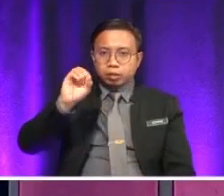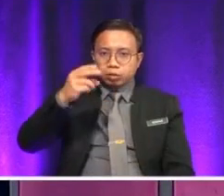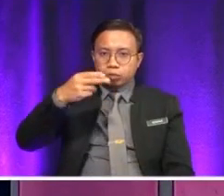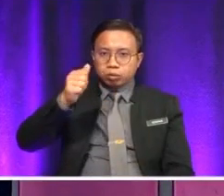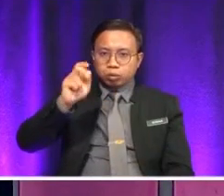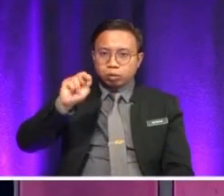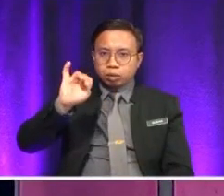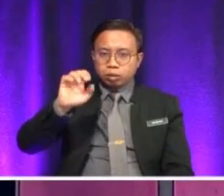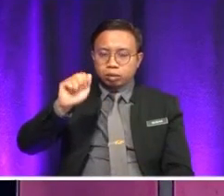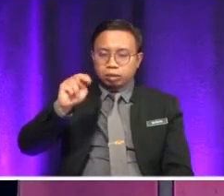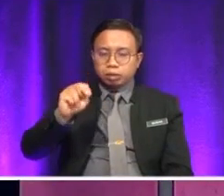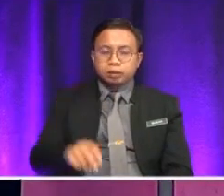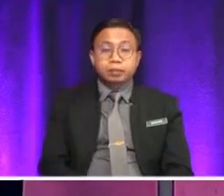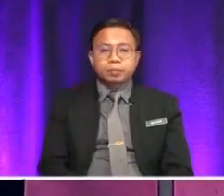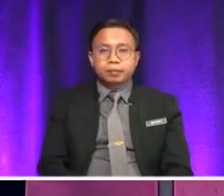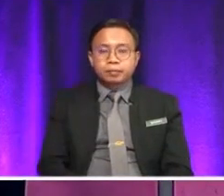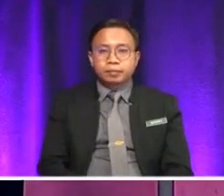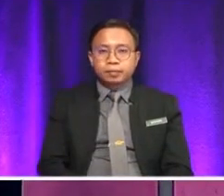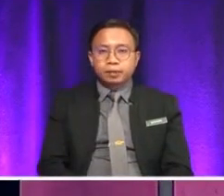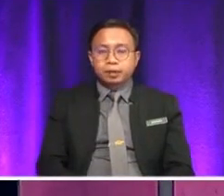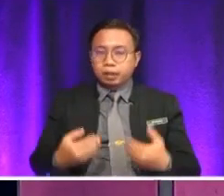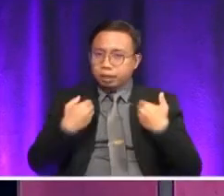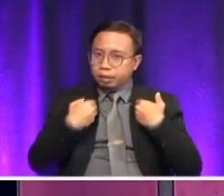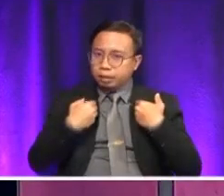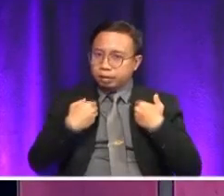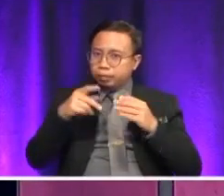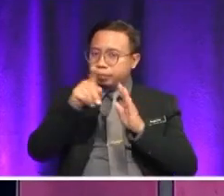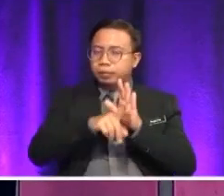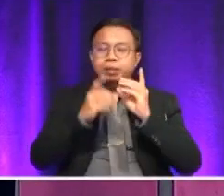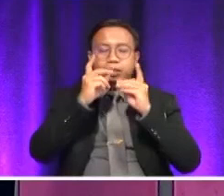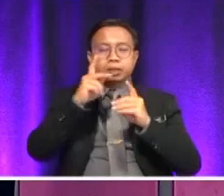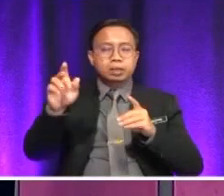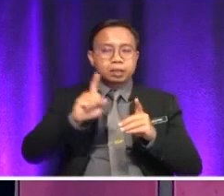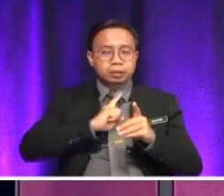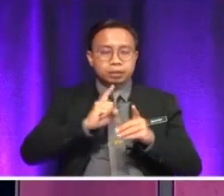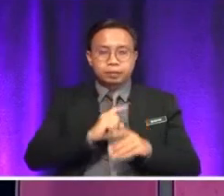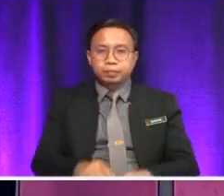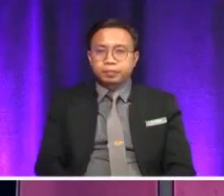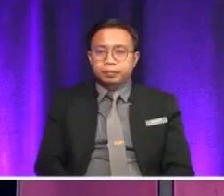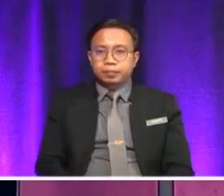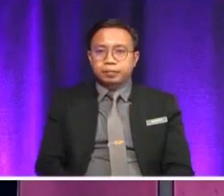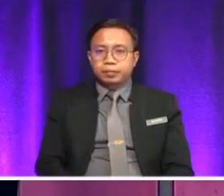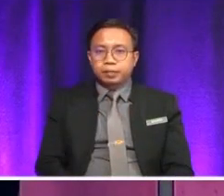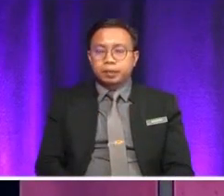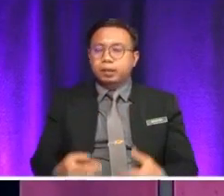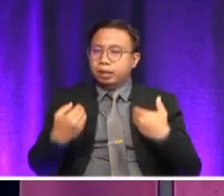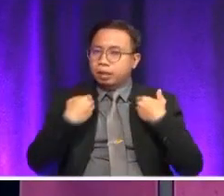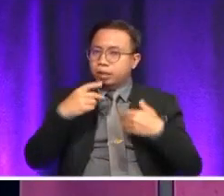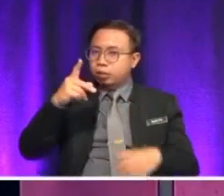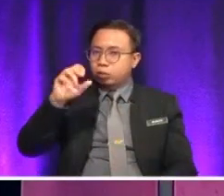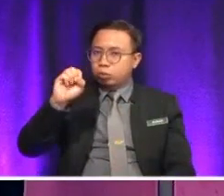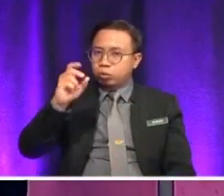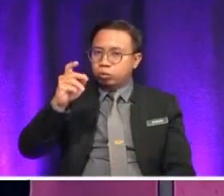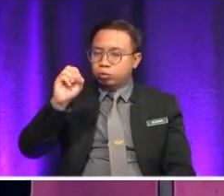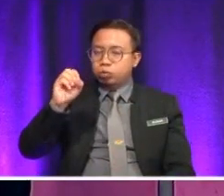Selalunya ada pendidikan agama Islam. Akan buat kerohanian. Ada kurikulum, ada